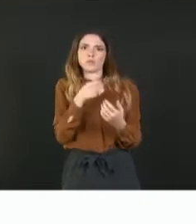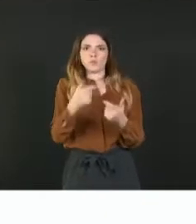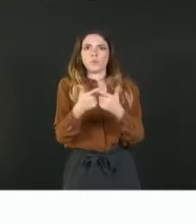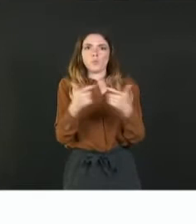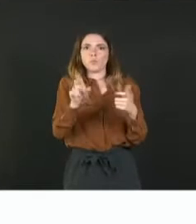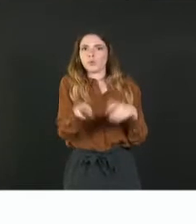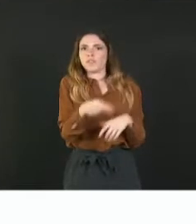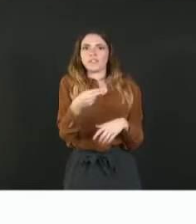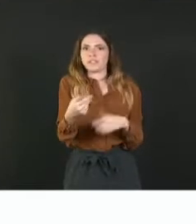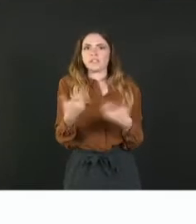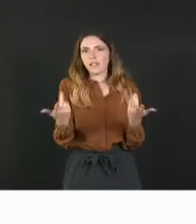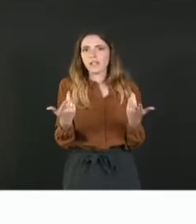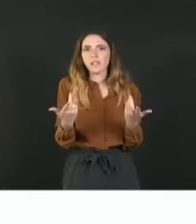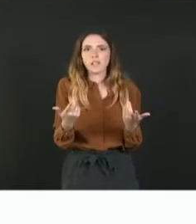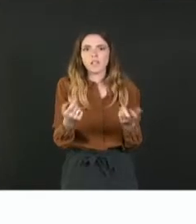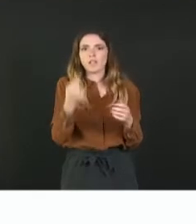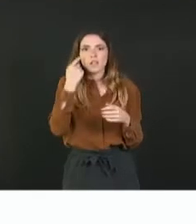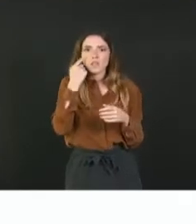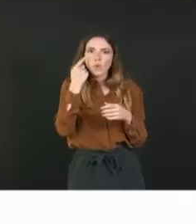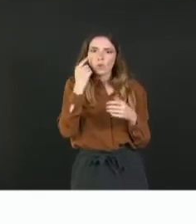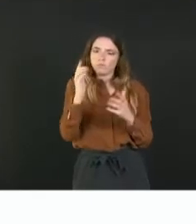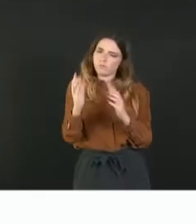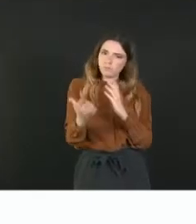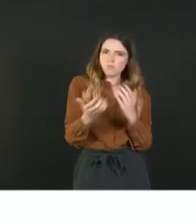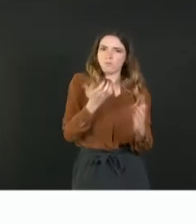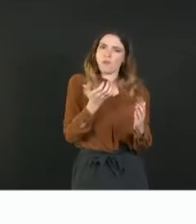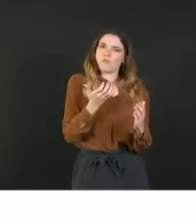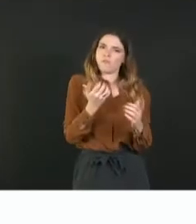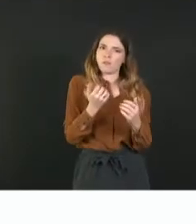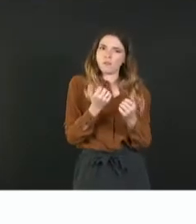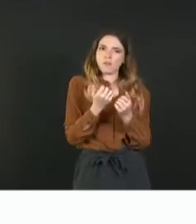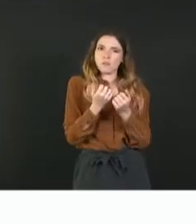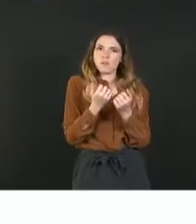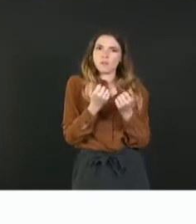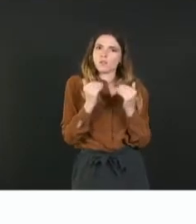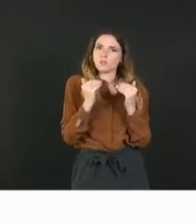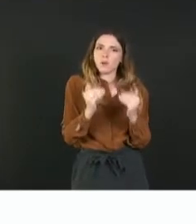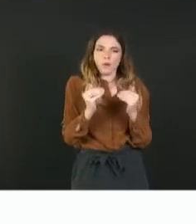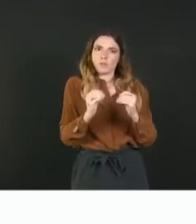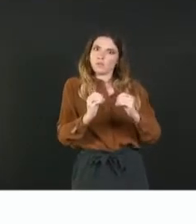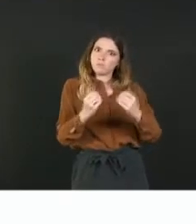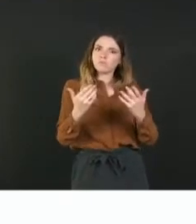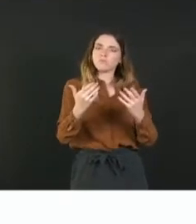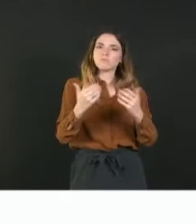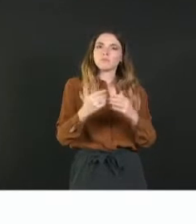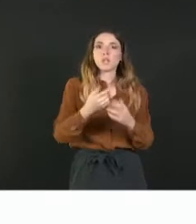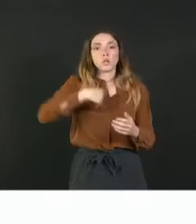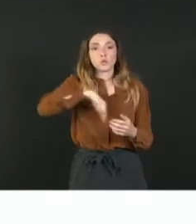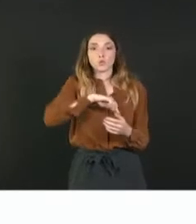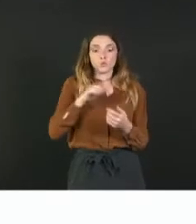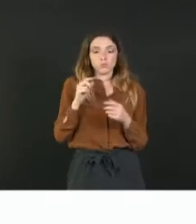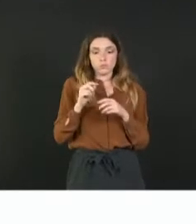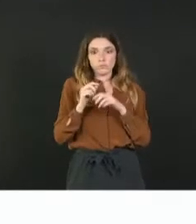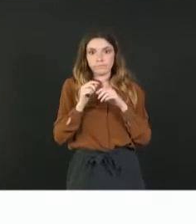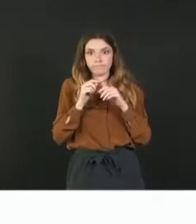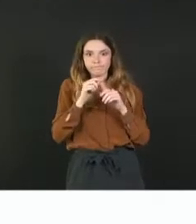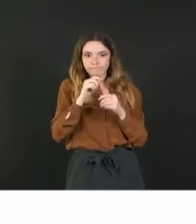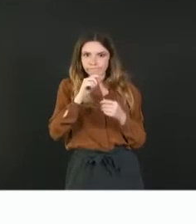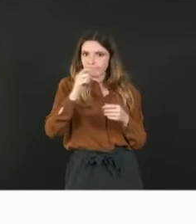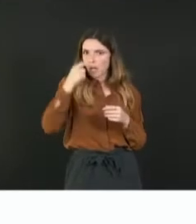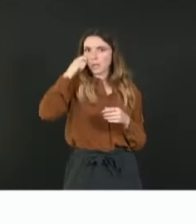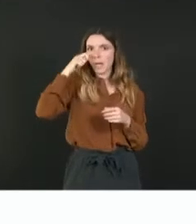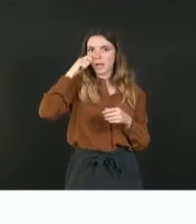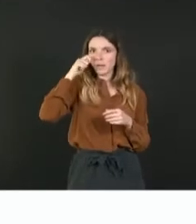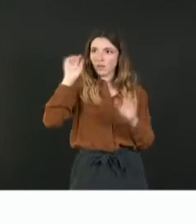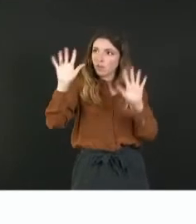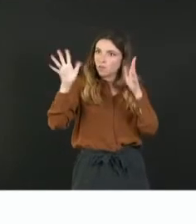les différents secteurs qui sont présents. Et puis, c'est vrai que nous, en tant que forestiers, on considère aussi